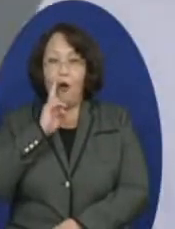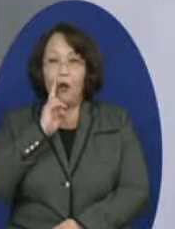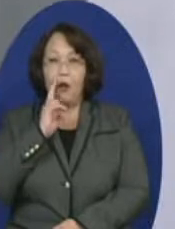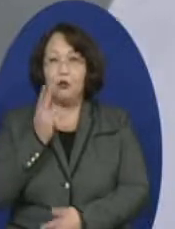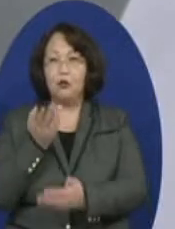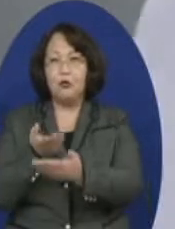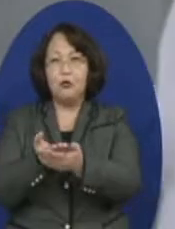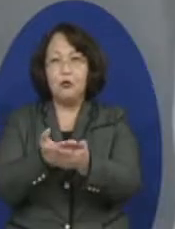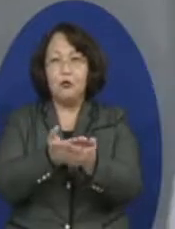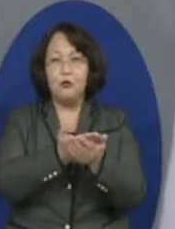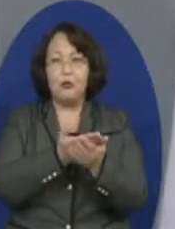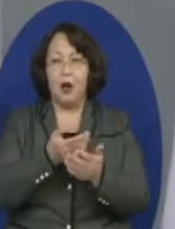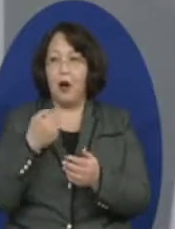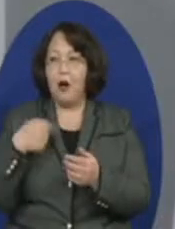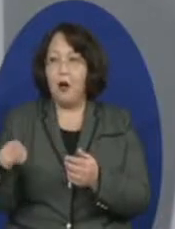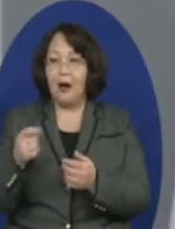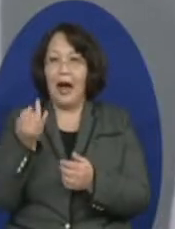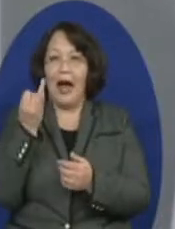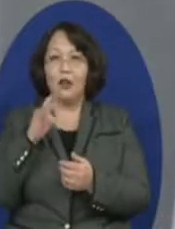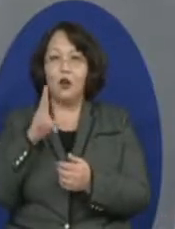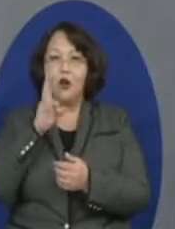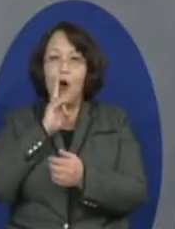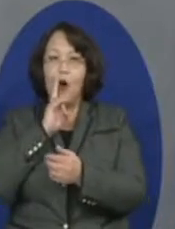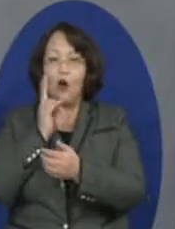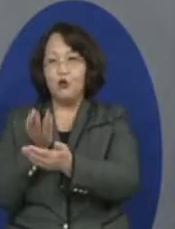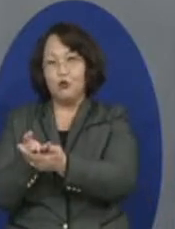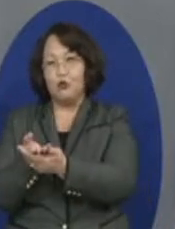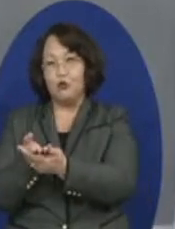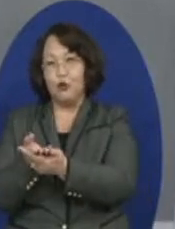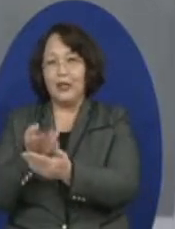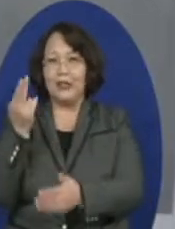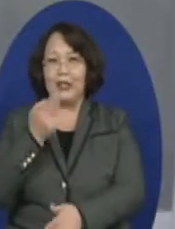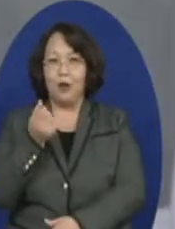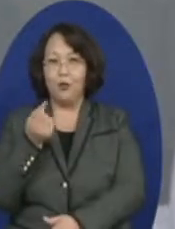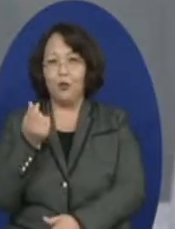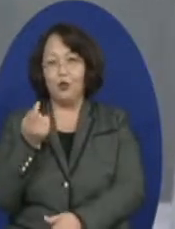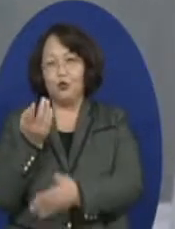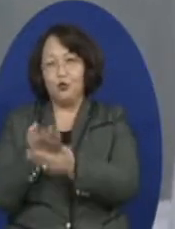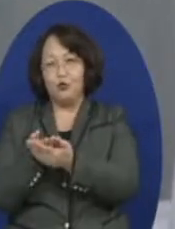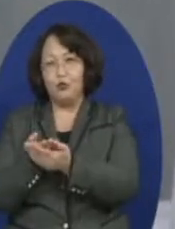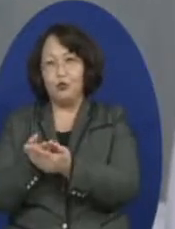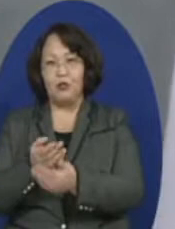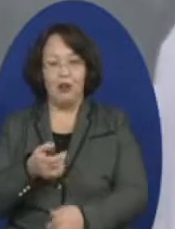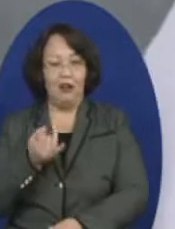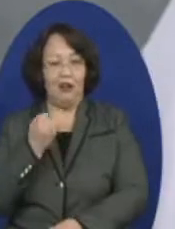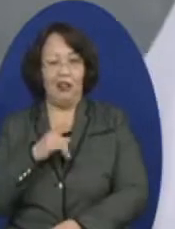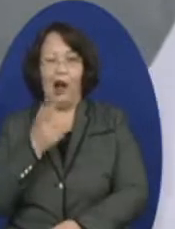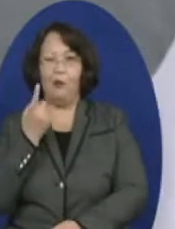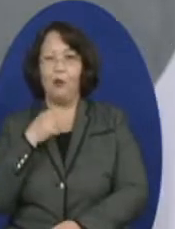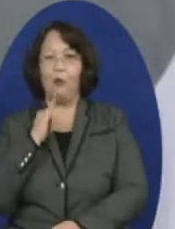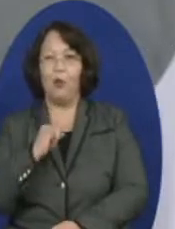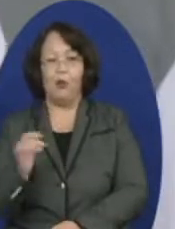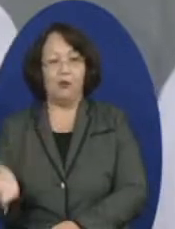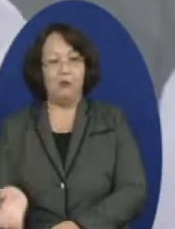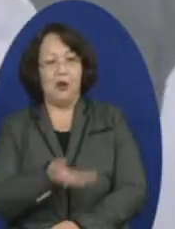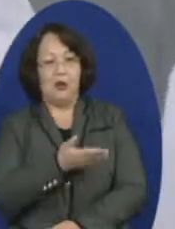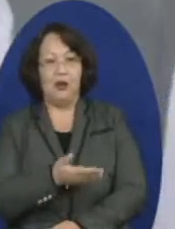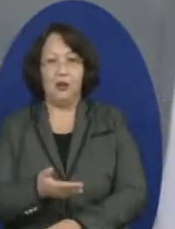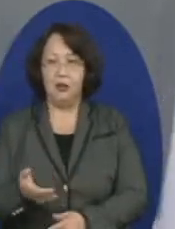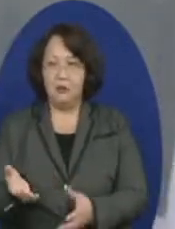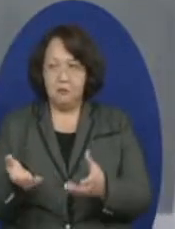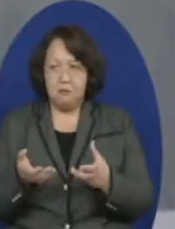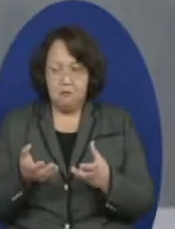айл вэ? Хажуу айлаас очиод айлуу цагаан ботоог өгч гэвэл хамгийн муугаа л өгнө шүү дээ. Тэр үед